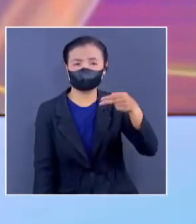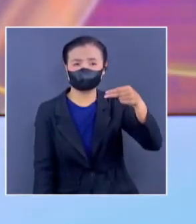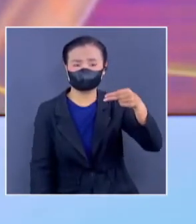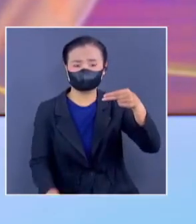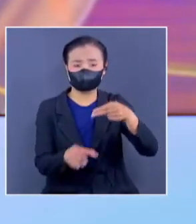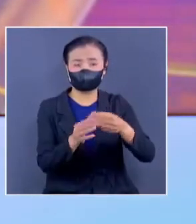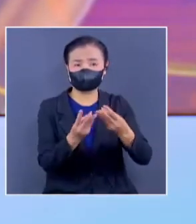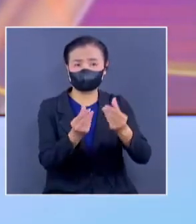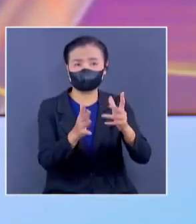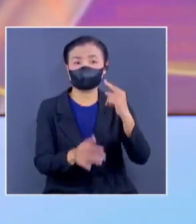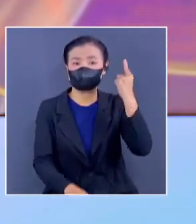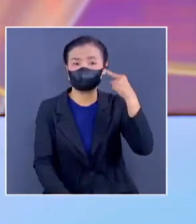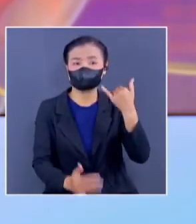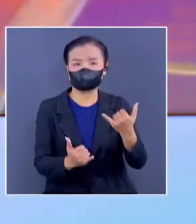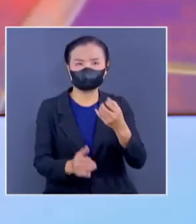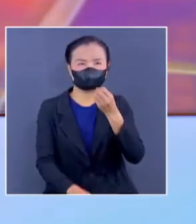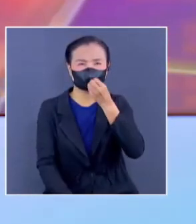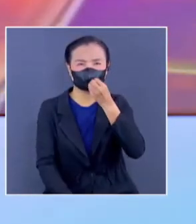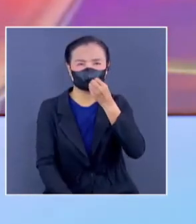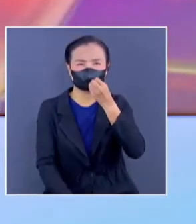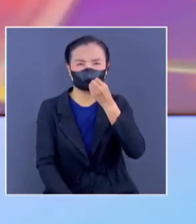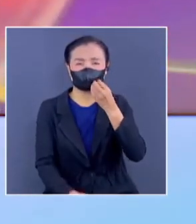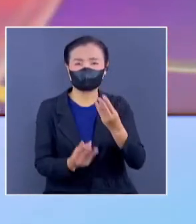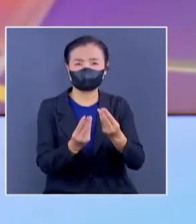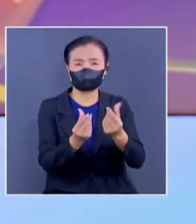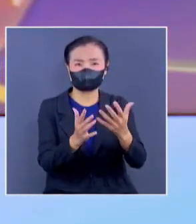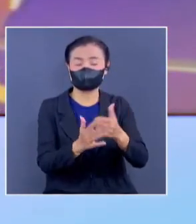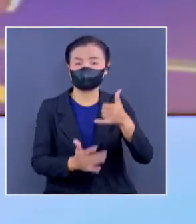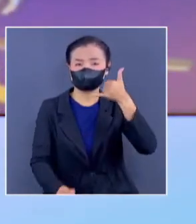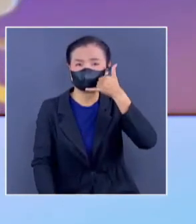และสำหรับสาวๆในยุคนี้ที่ทานอาหารแบบไร้น้ำมันต้องรีบโทรเข้ามากันแล้วค่ะ